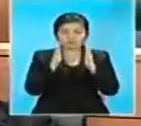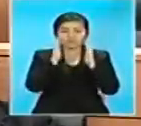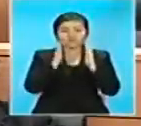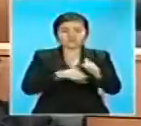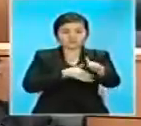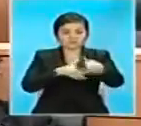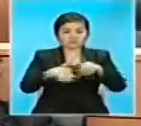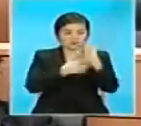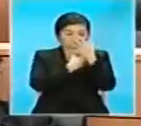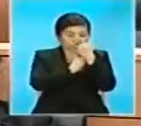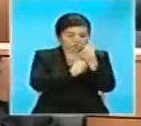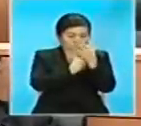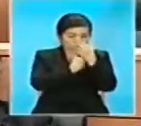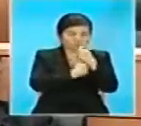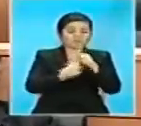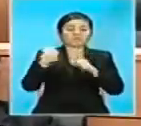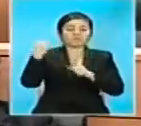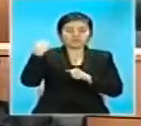ตื่นตัวมาก